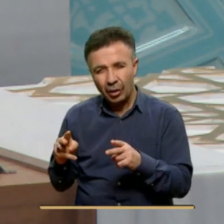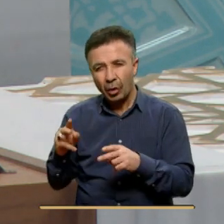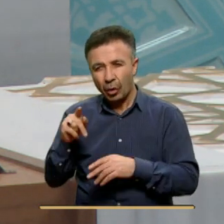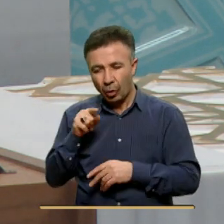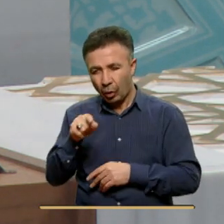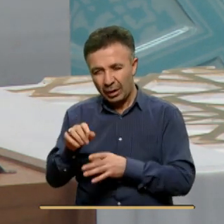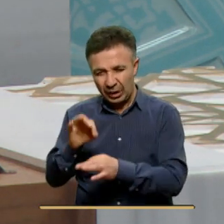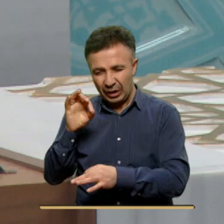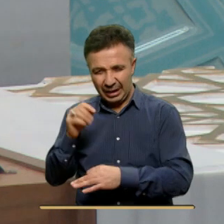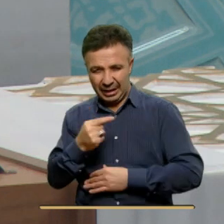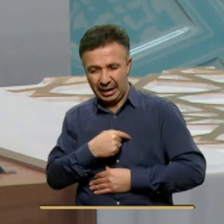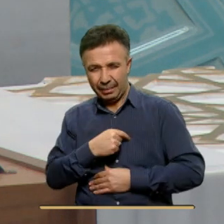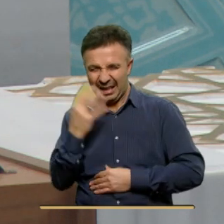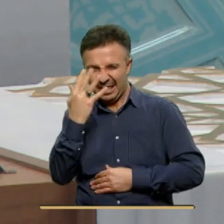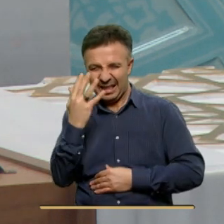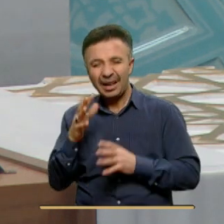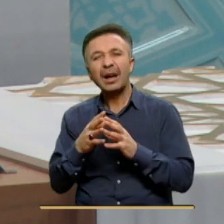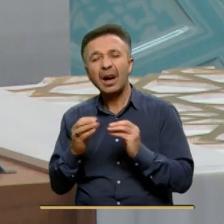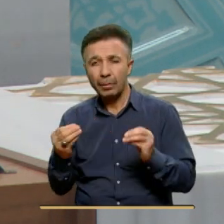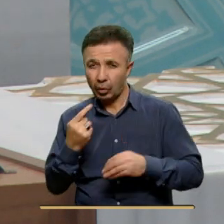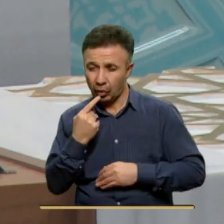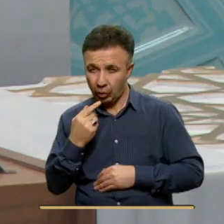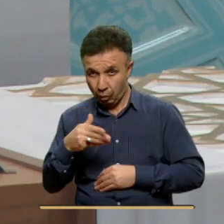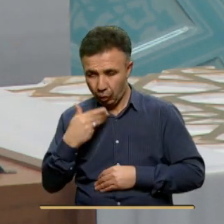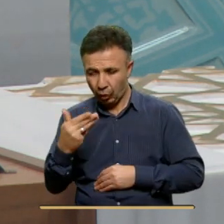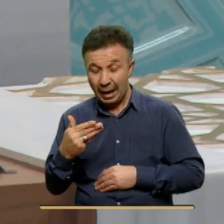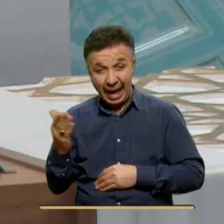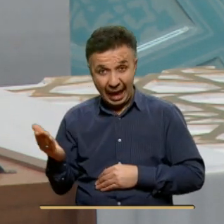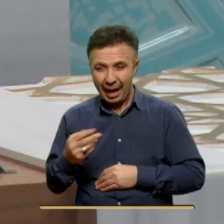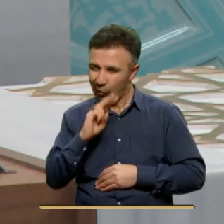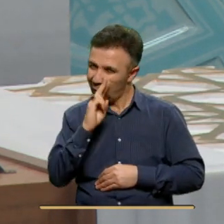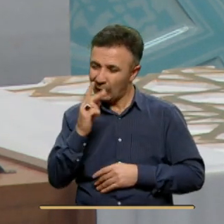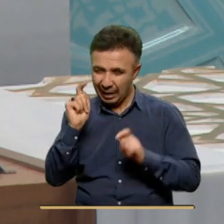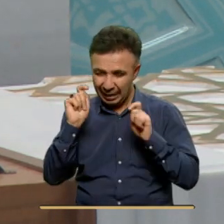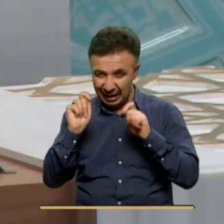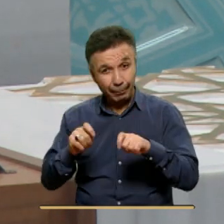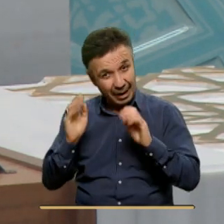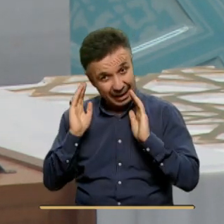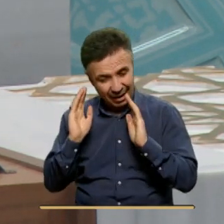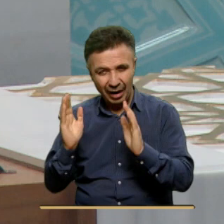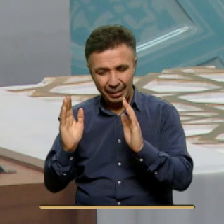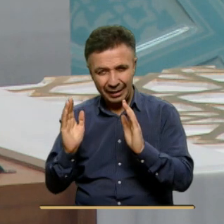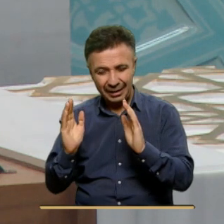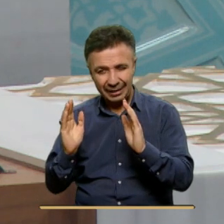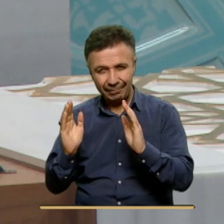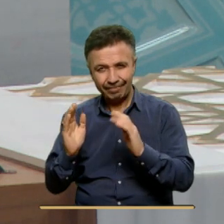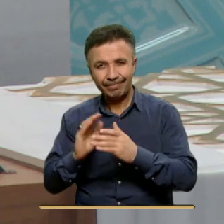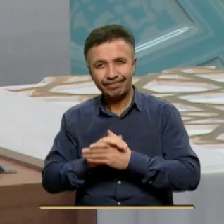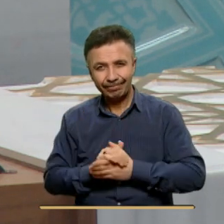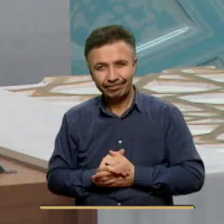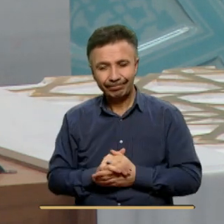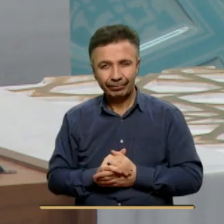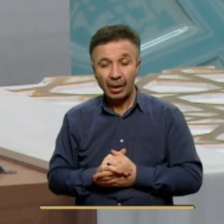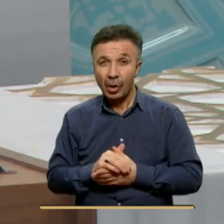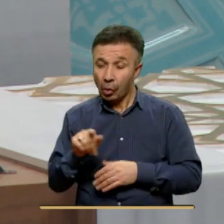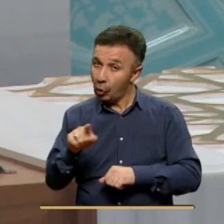gider buyuruyor. Eğer vazgeçmez, o günahları işlemede ısrar ederse,